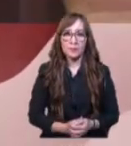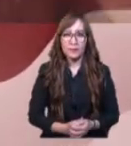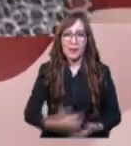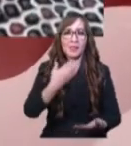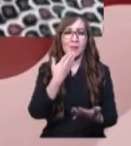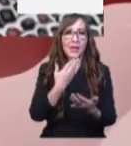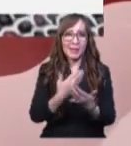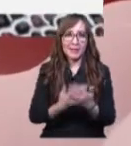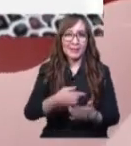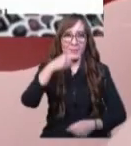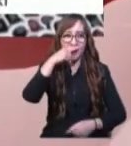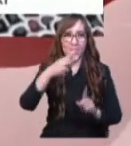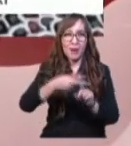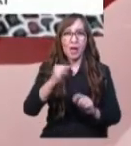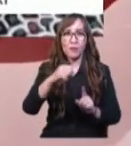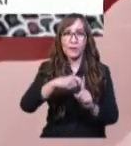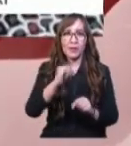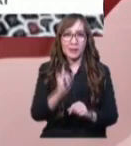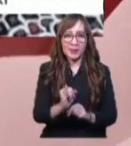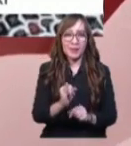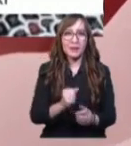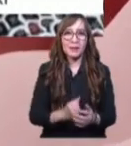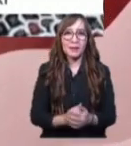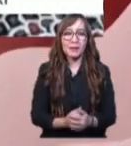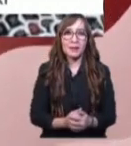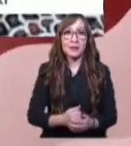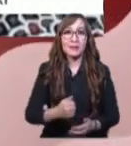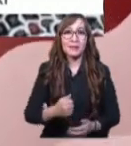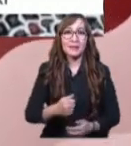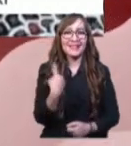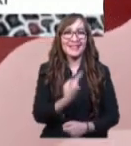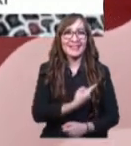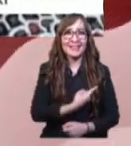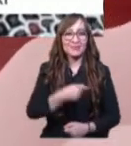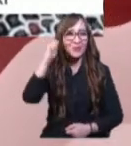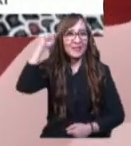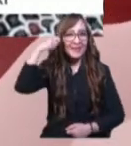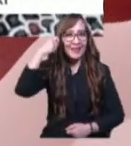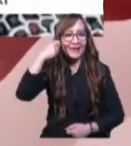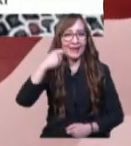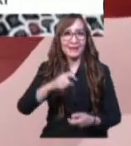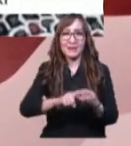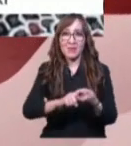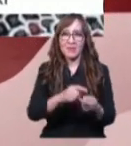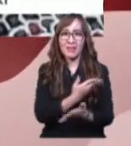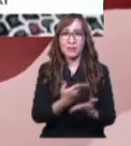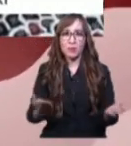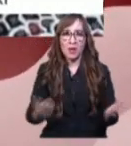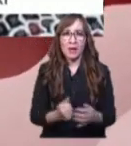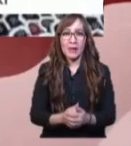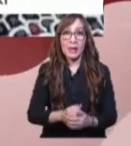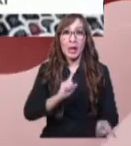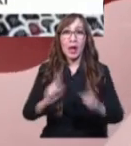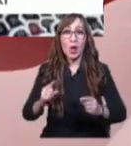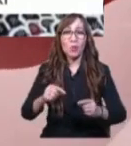terima kasih Kang Vicky, very insightful. Dan lagi-lagi saya pengen ingatkan buat masyarakat dan teman-teman semua bahwa kolaborasi